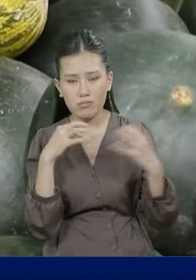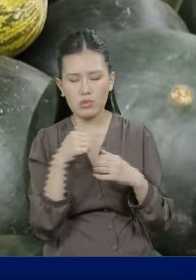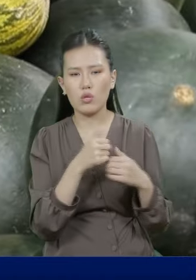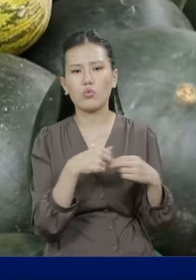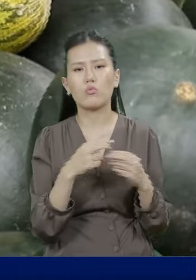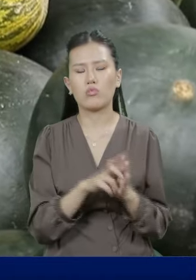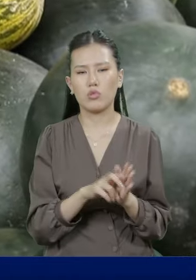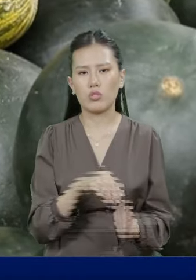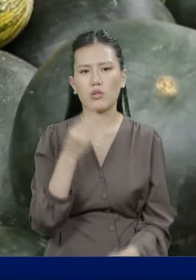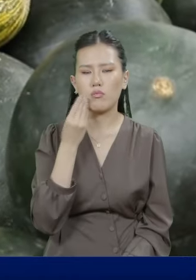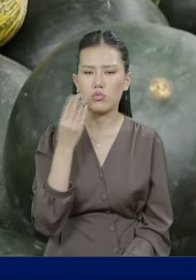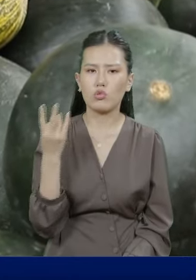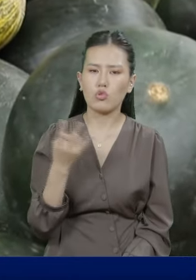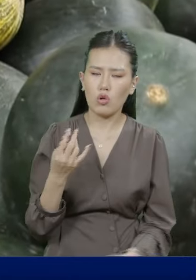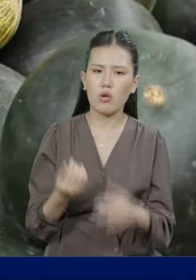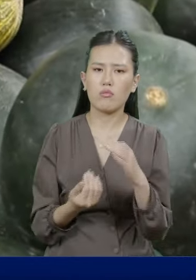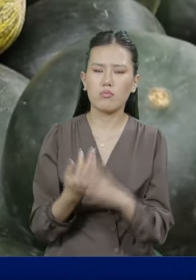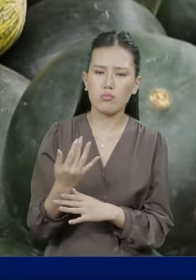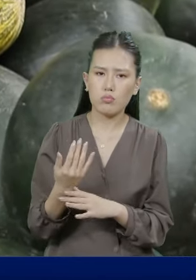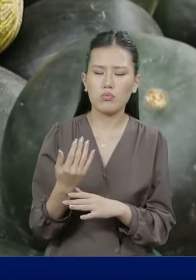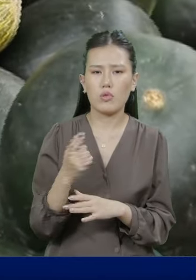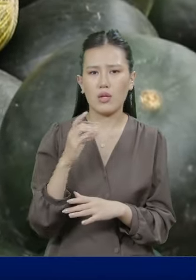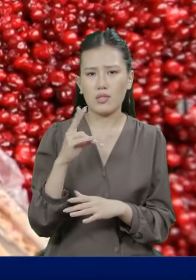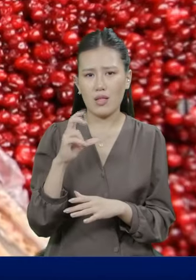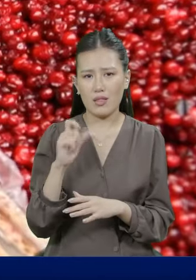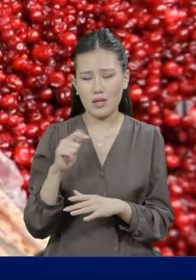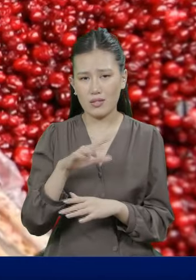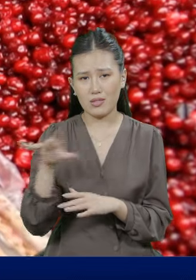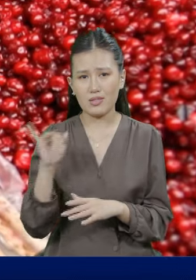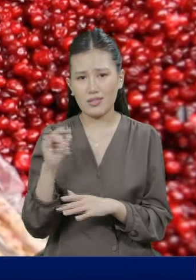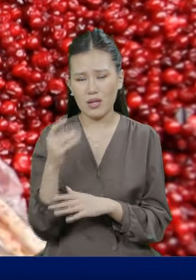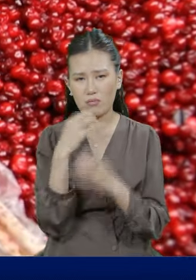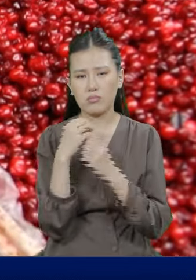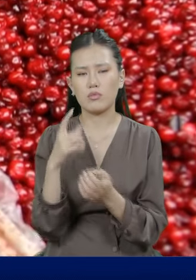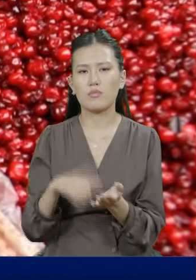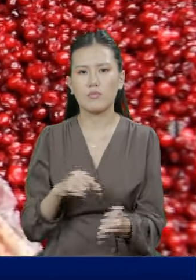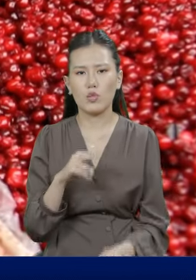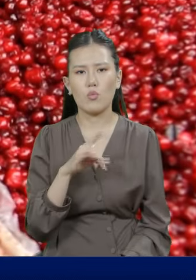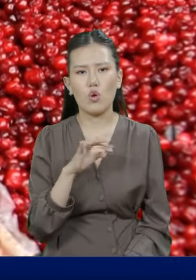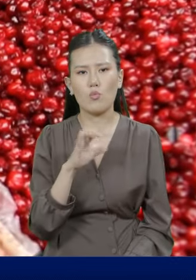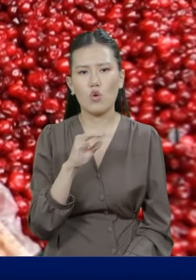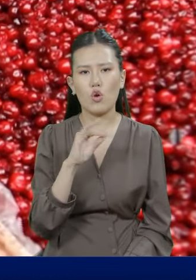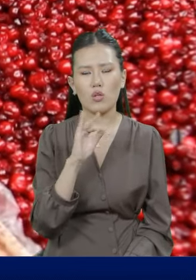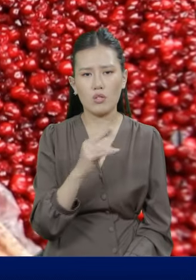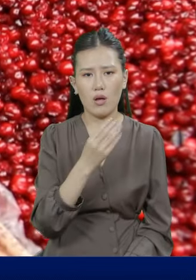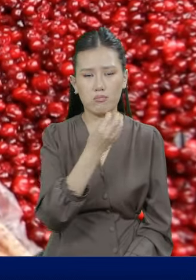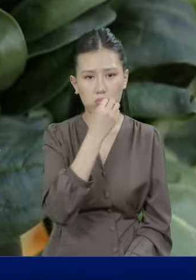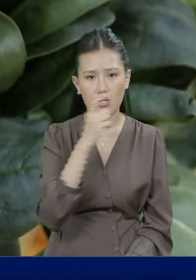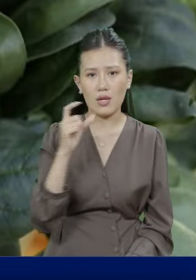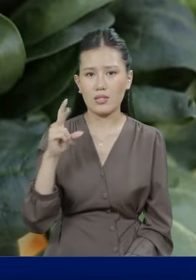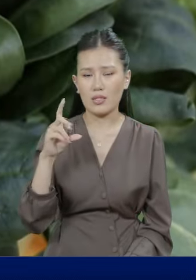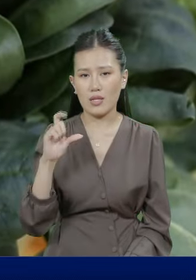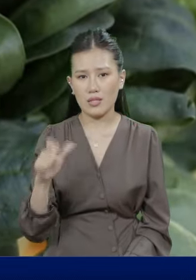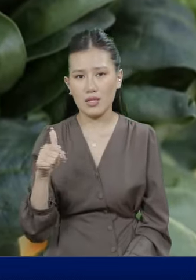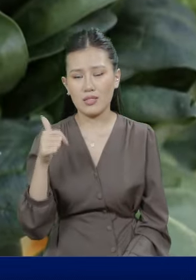гадна жимс ногоо, үр тариа зэрэг эсэлгийн өндөр агууламжтай бүтээгдэхүүн хэрэглэх хэрэгтэй. Пребиотик агуулсан хүнсний бүтээгдэхүүнийг эсэлгийн өндөр